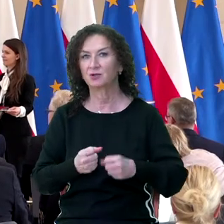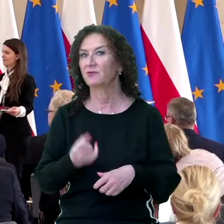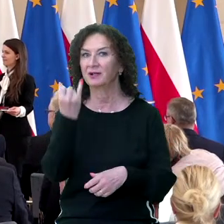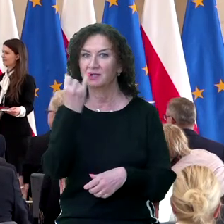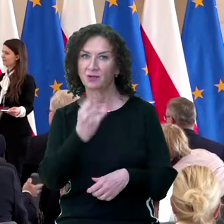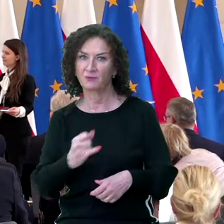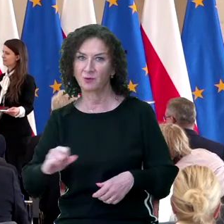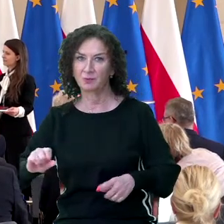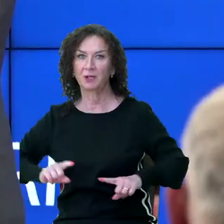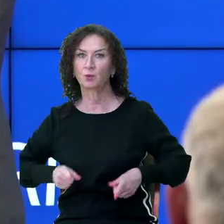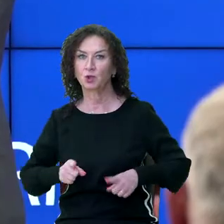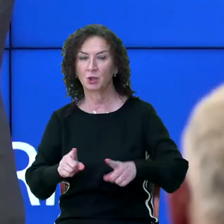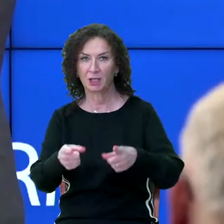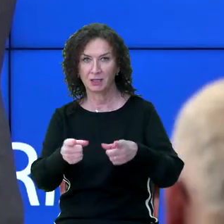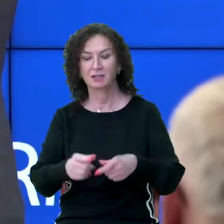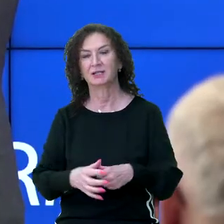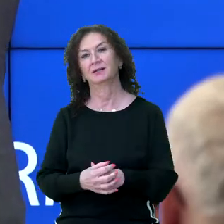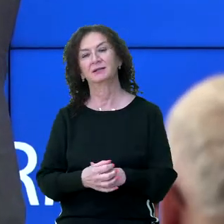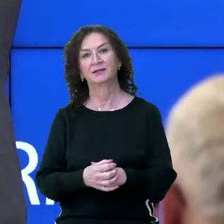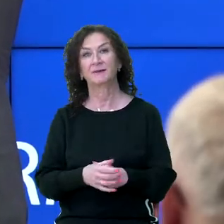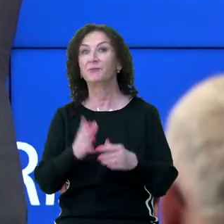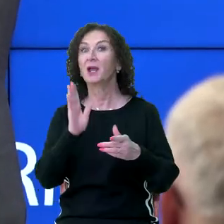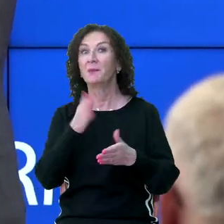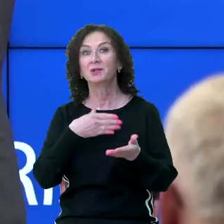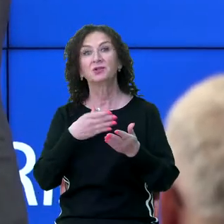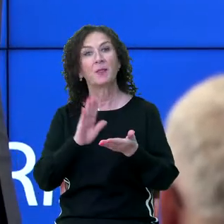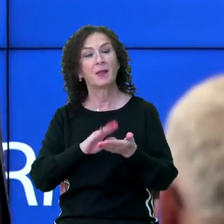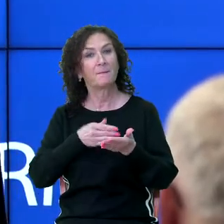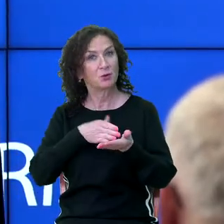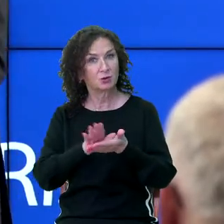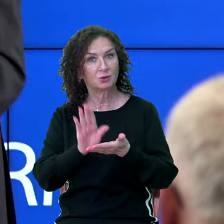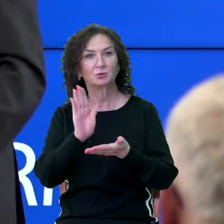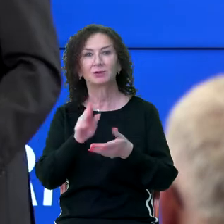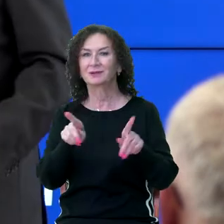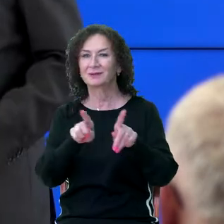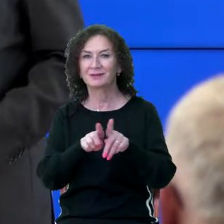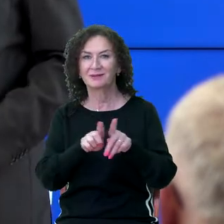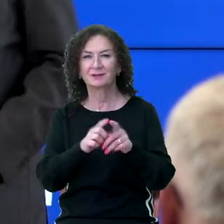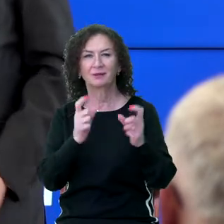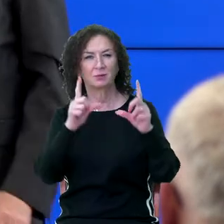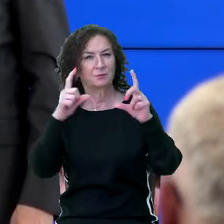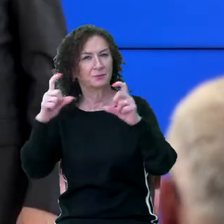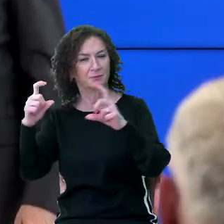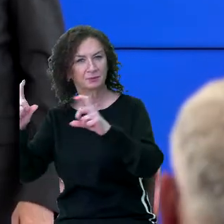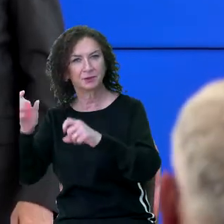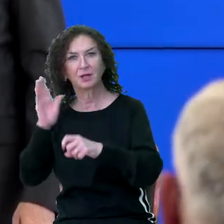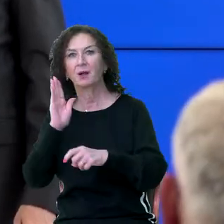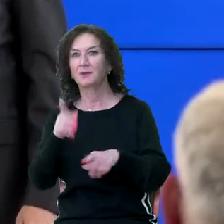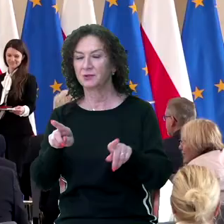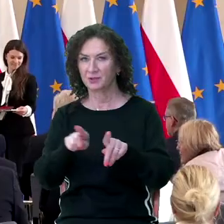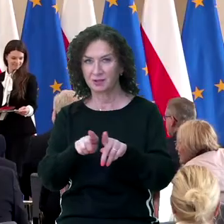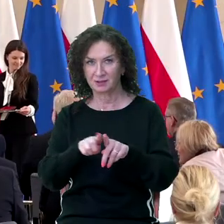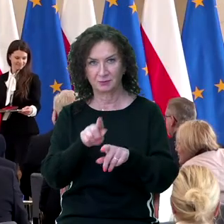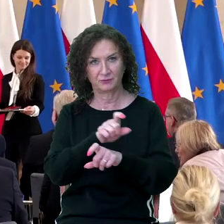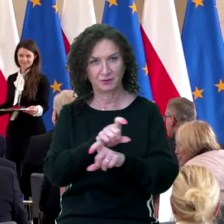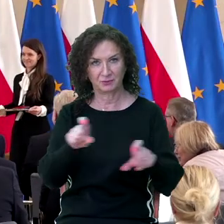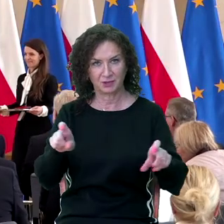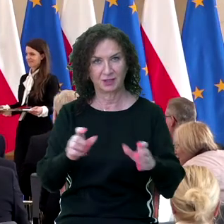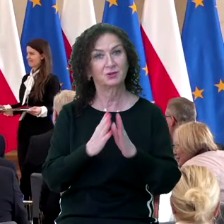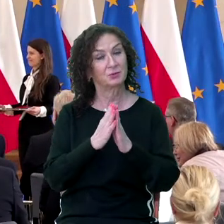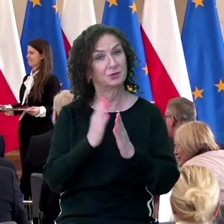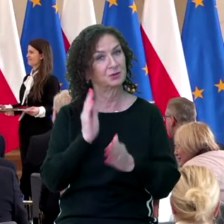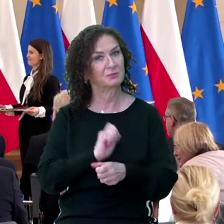początek wyróżnienie. Sesja fotograficzna także będzie powstawała w tym czasie. Proszę być na to